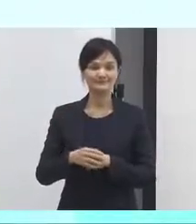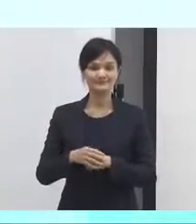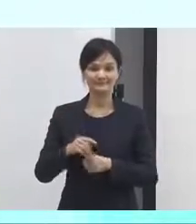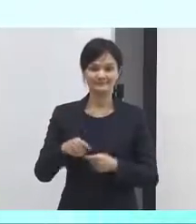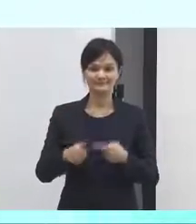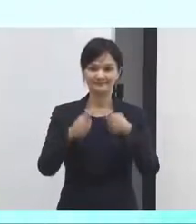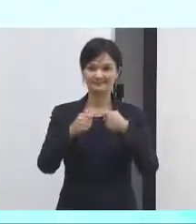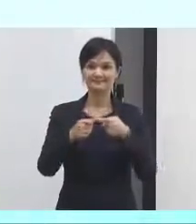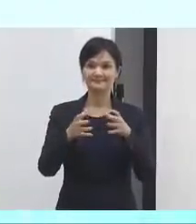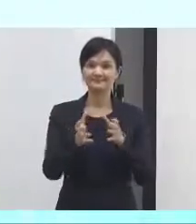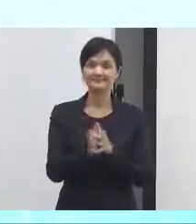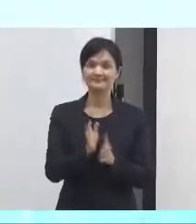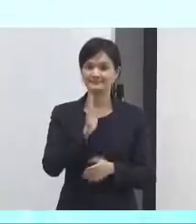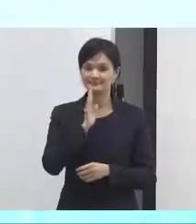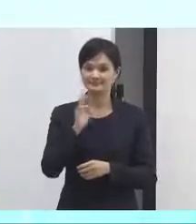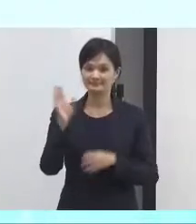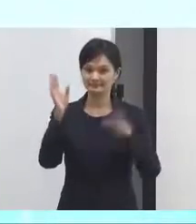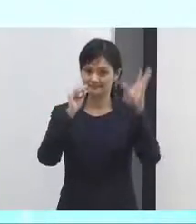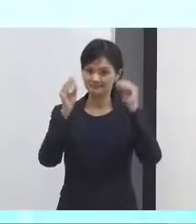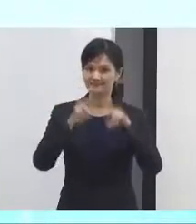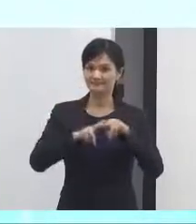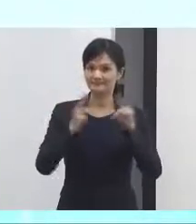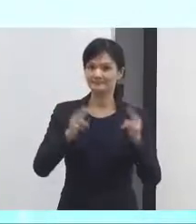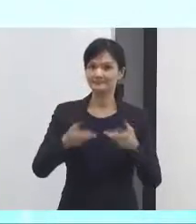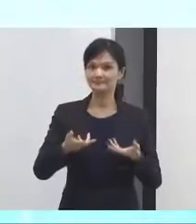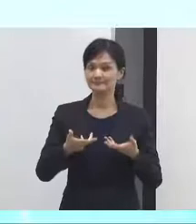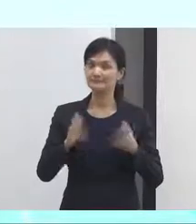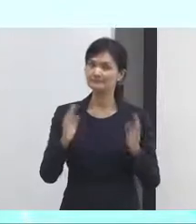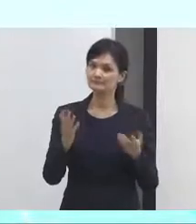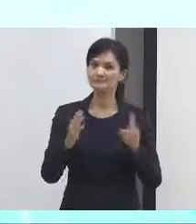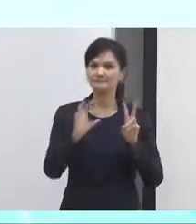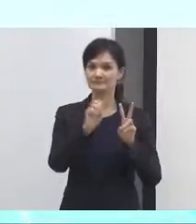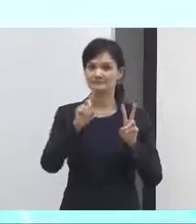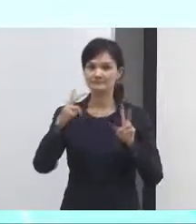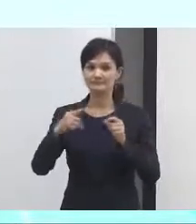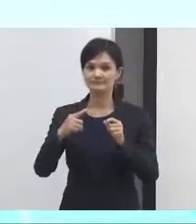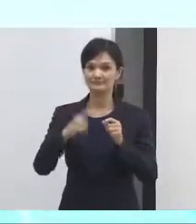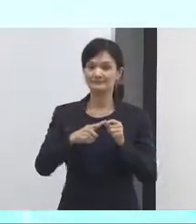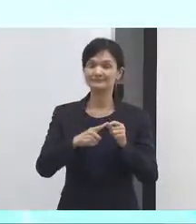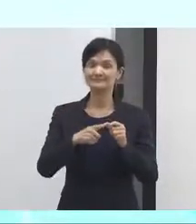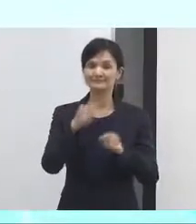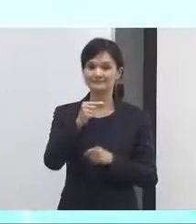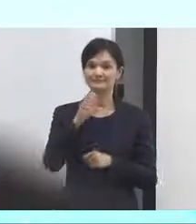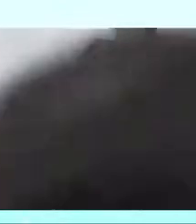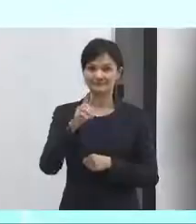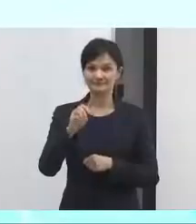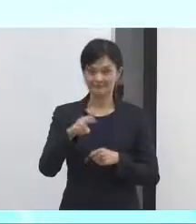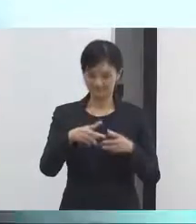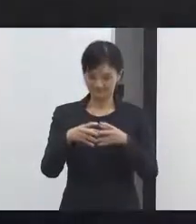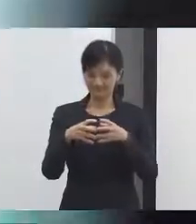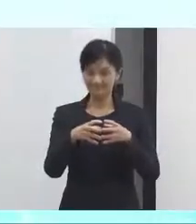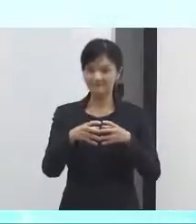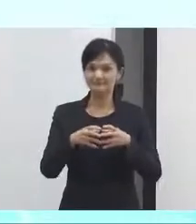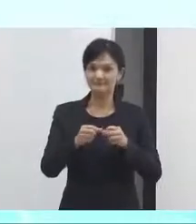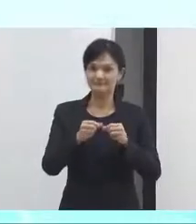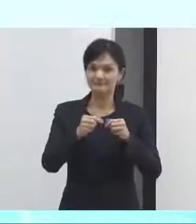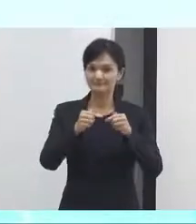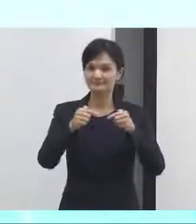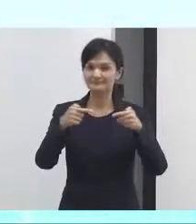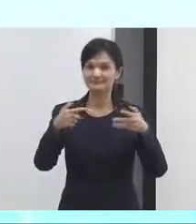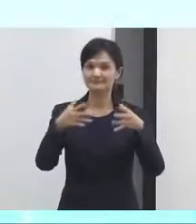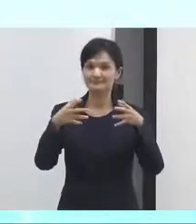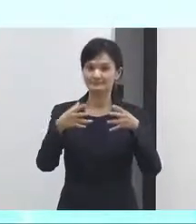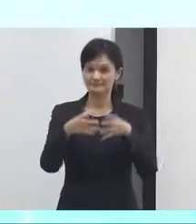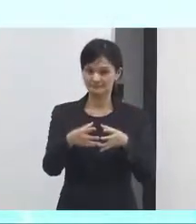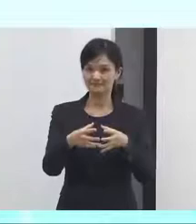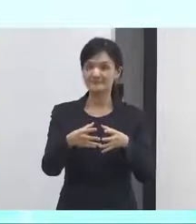分。那开放资料其实大家可以就是知道，从大概2012 G0EV 社群慢慢开始成型的时候，就已经是一个很显著的